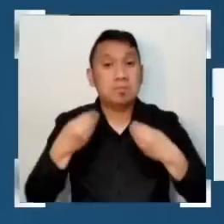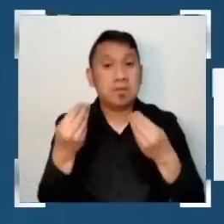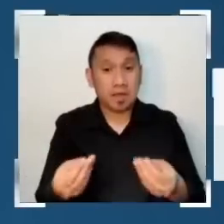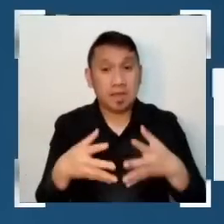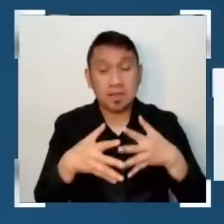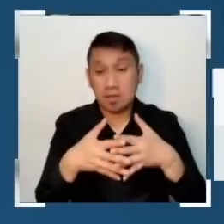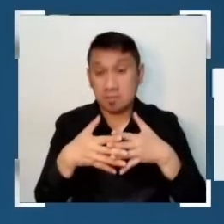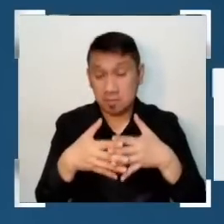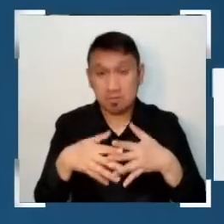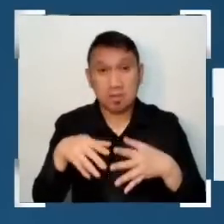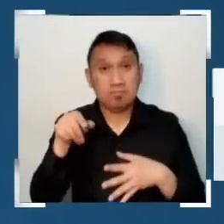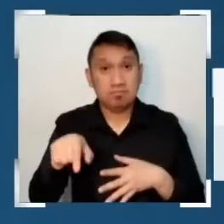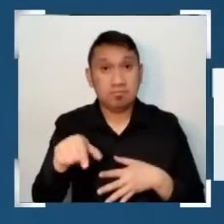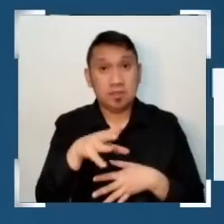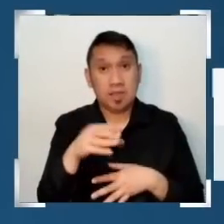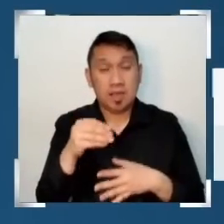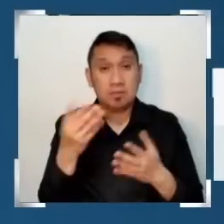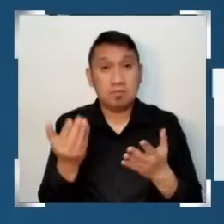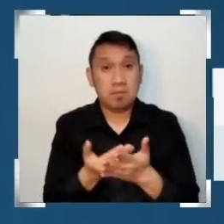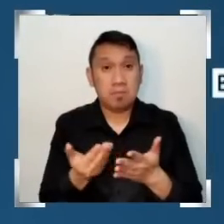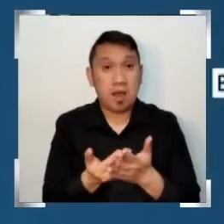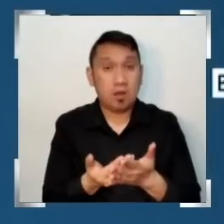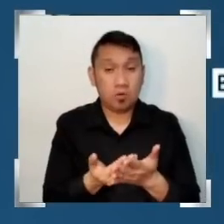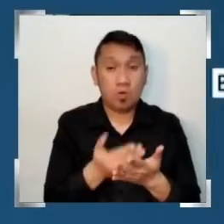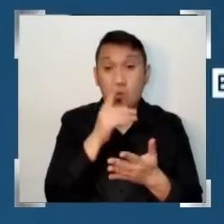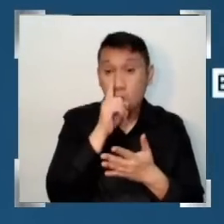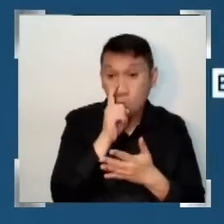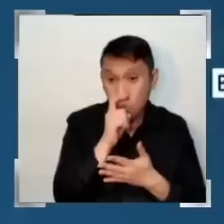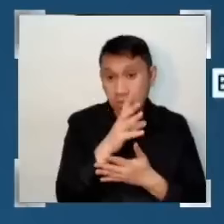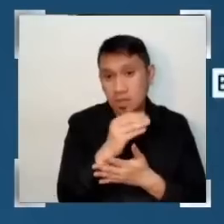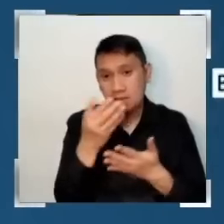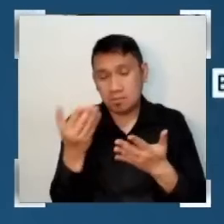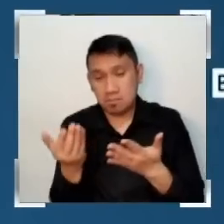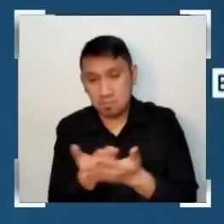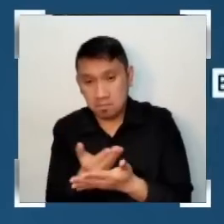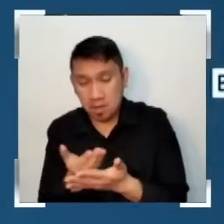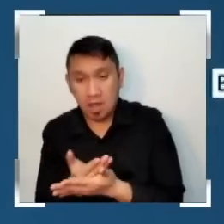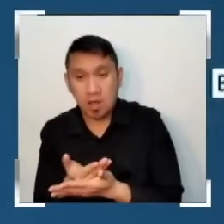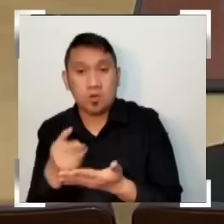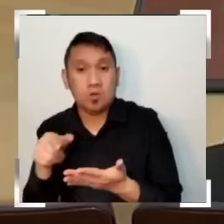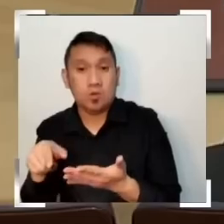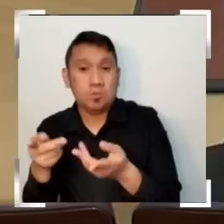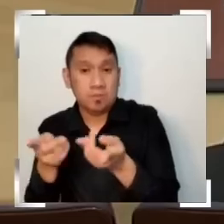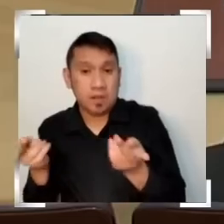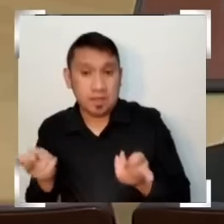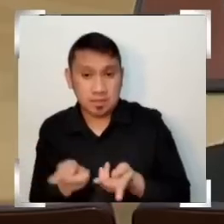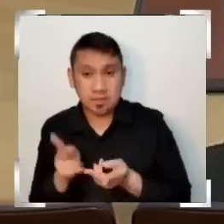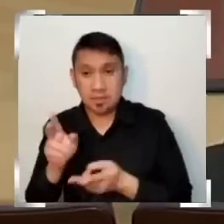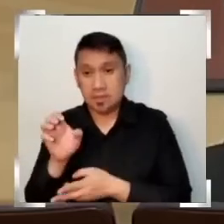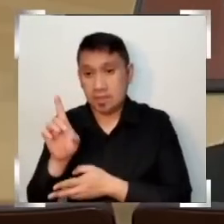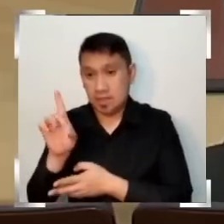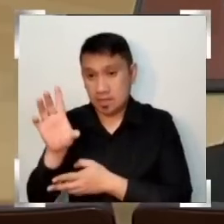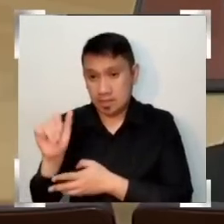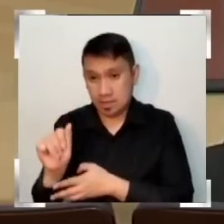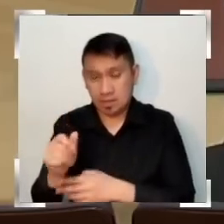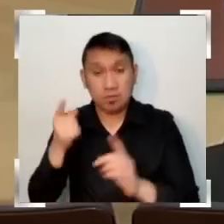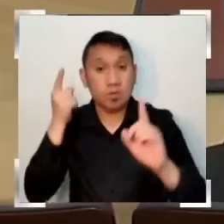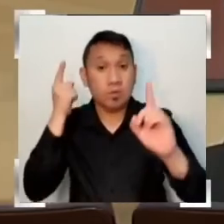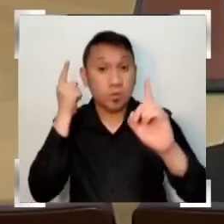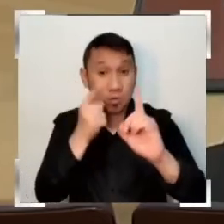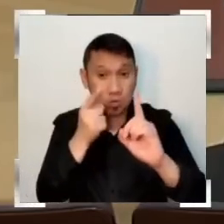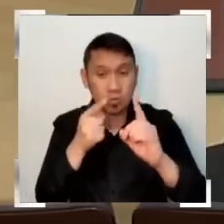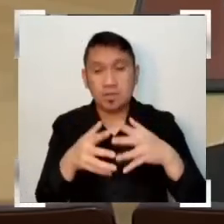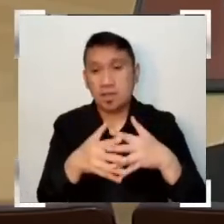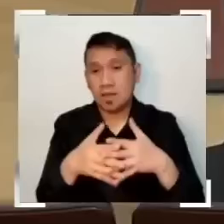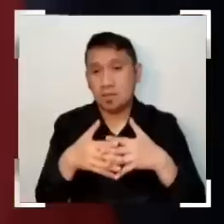dati at bagong site sa ilalim ng Enhanced Defense Cooperation Agreement o EDCA. Layunin din daw ng Amerika